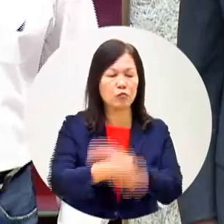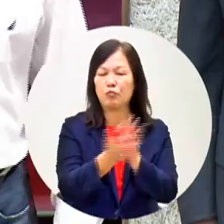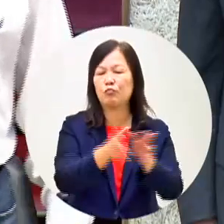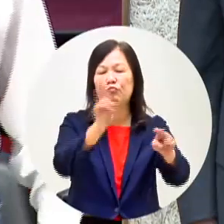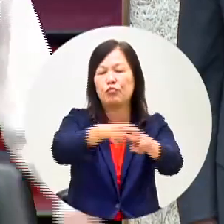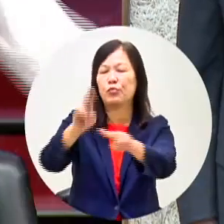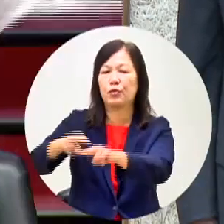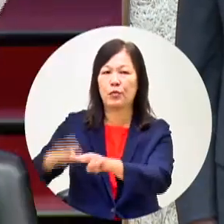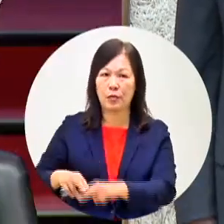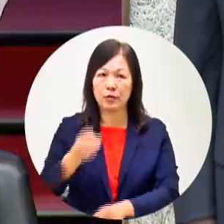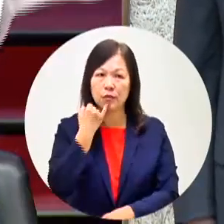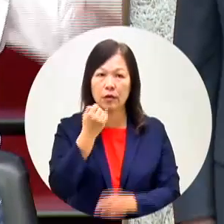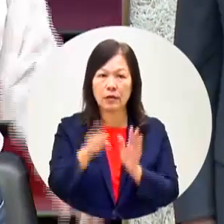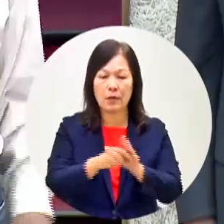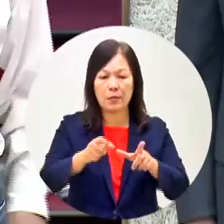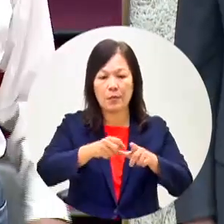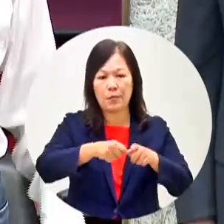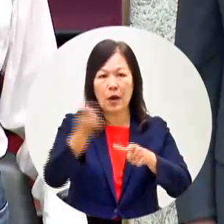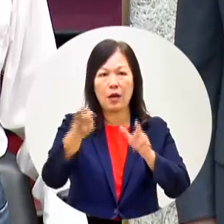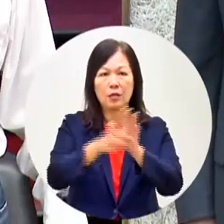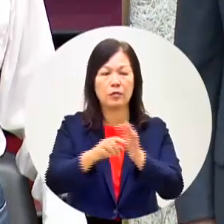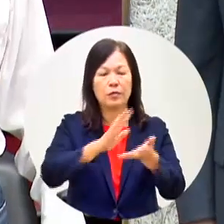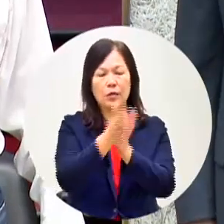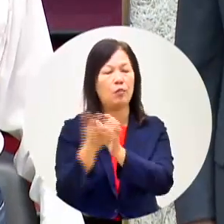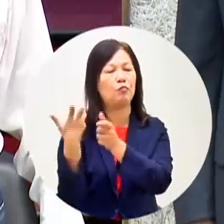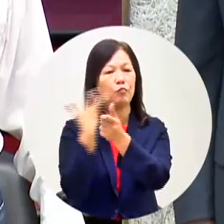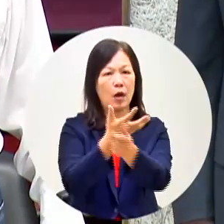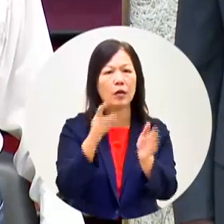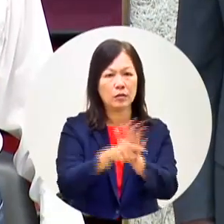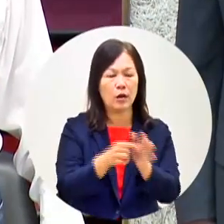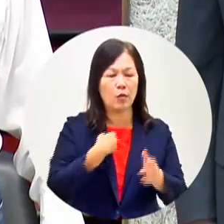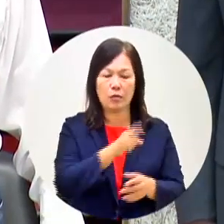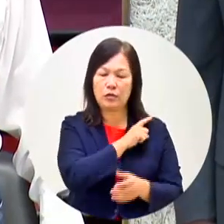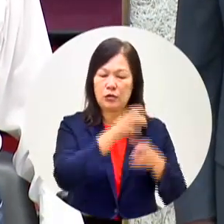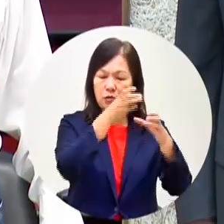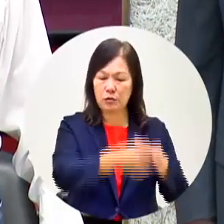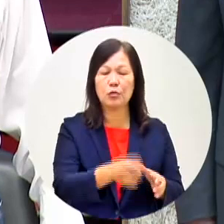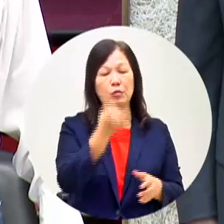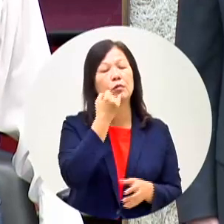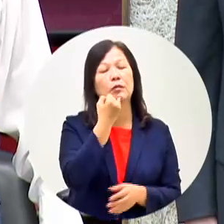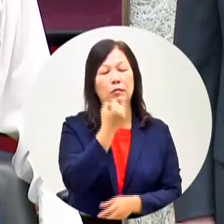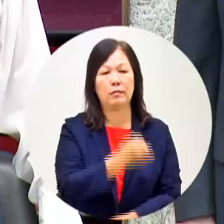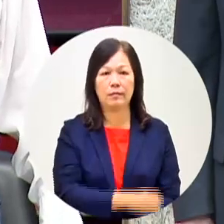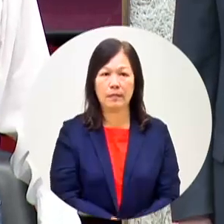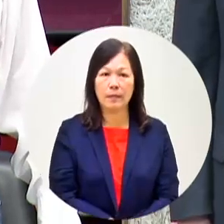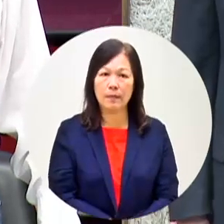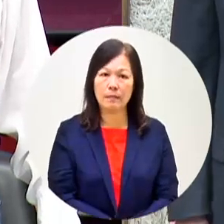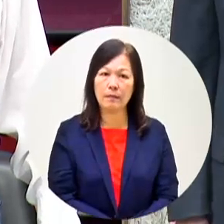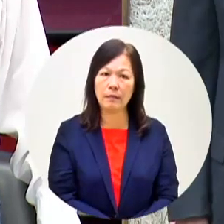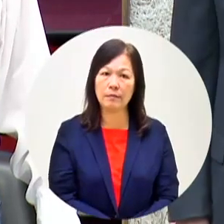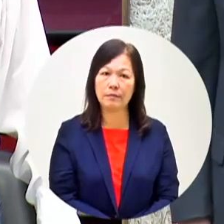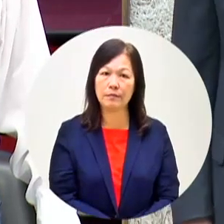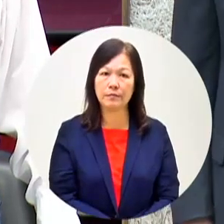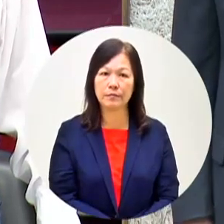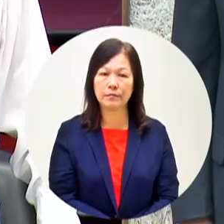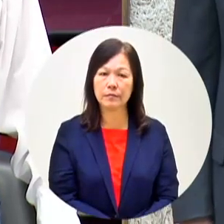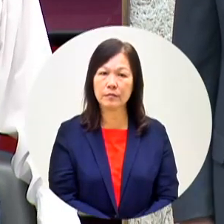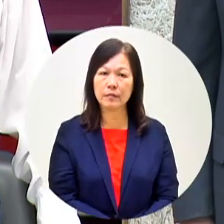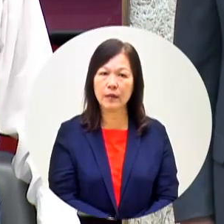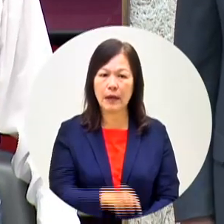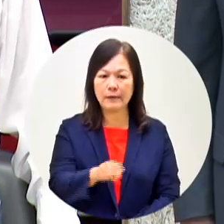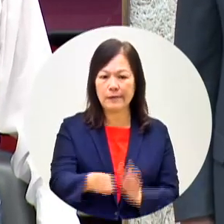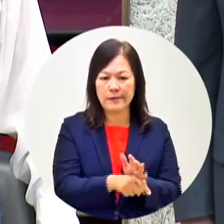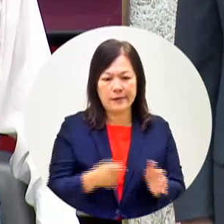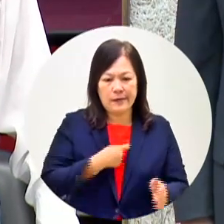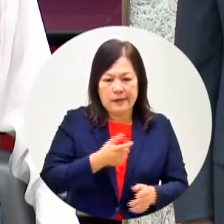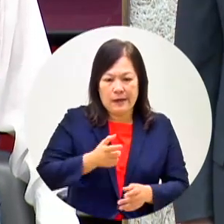真正啊，我家己先开一间啦，西甲分局啦。 这是很荒唐的，也很